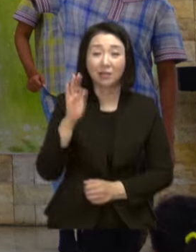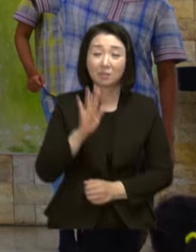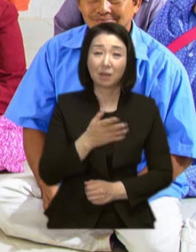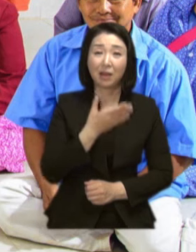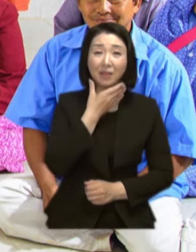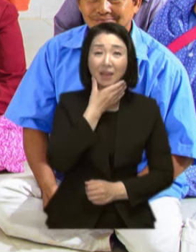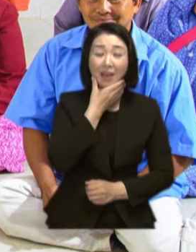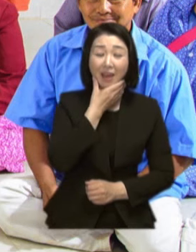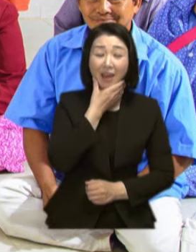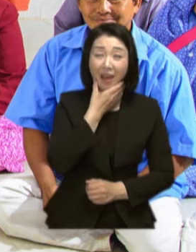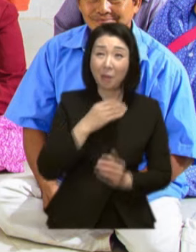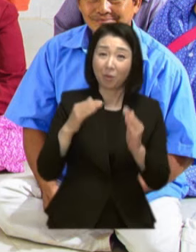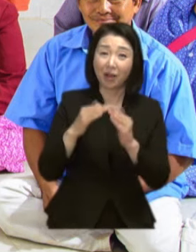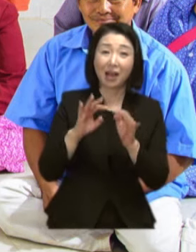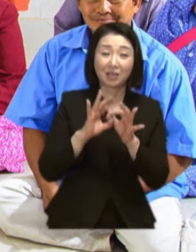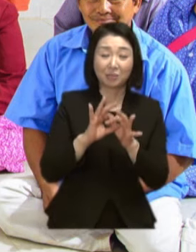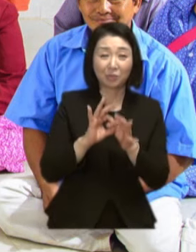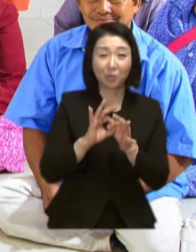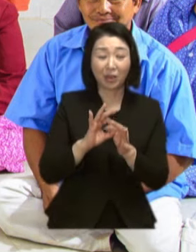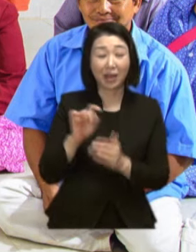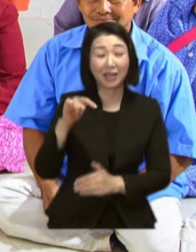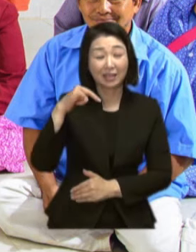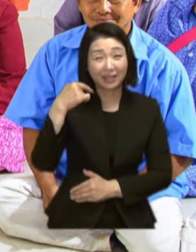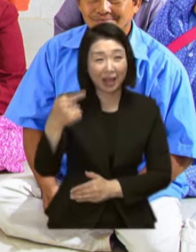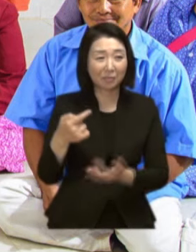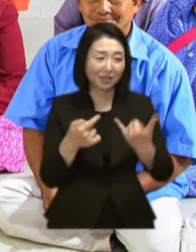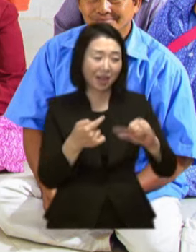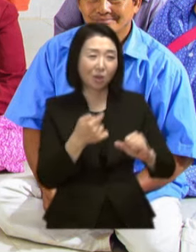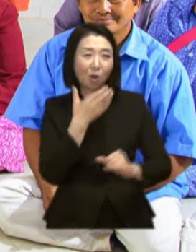통해 다음 세대를 복음 안에 세우고 있다.